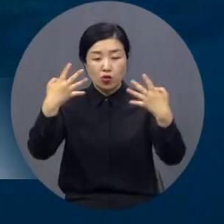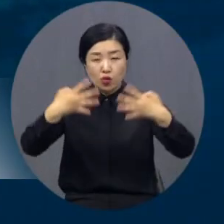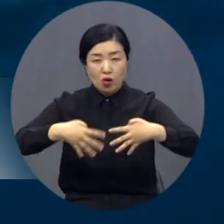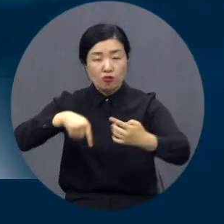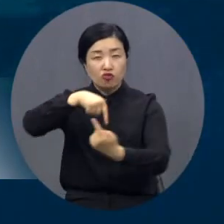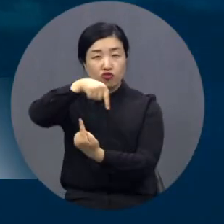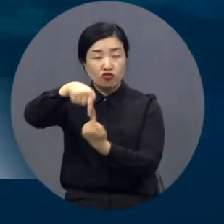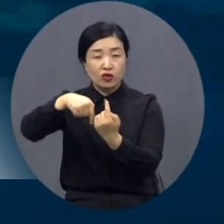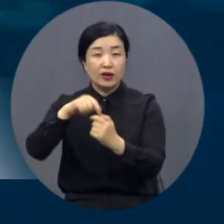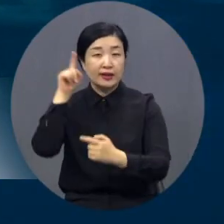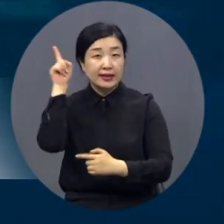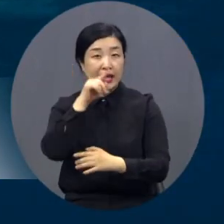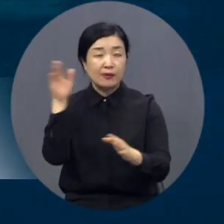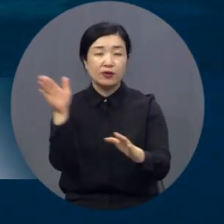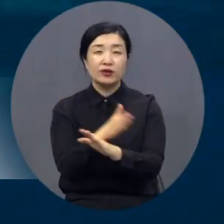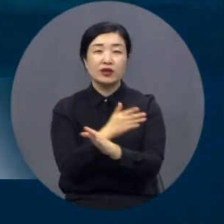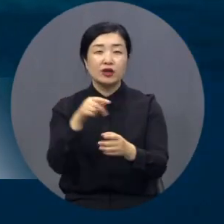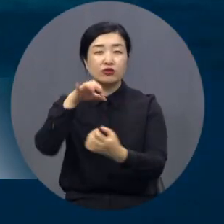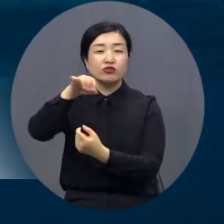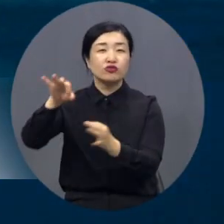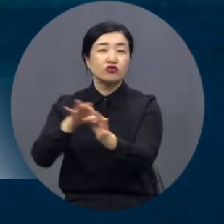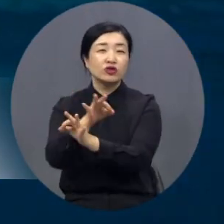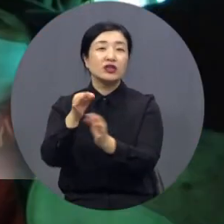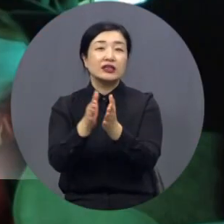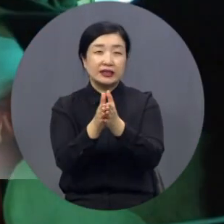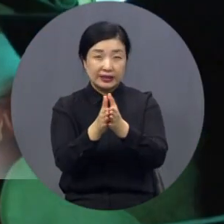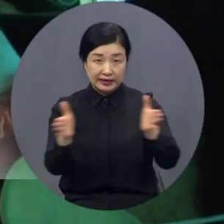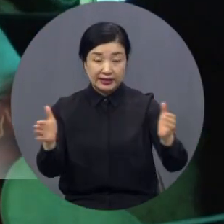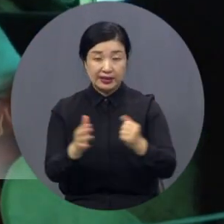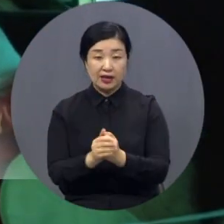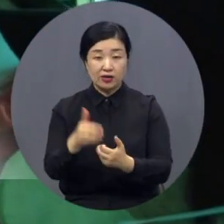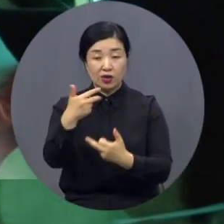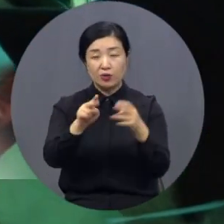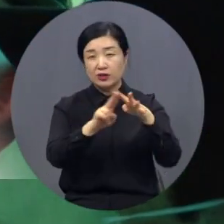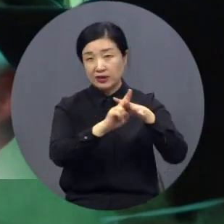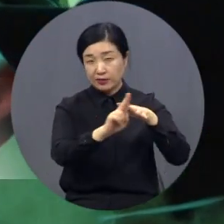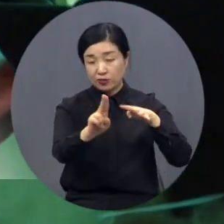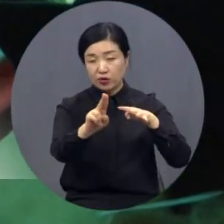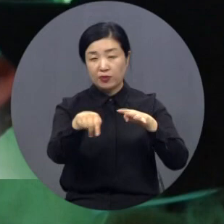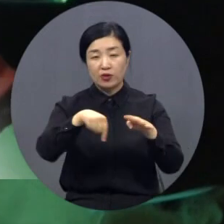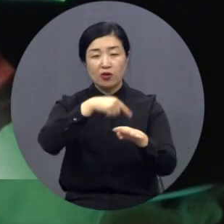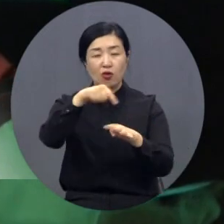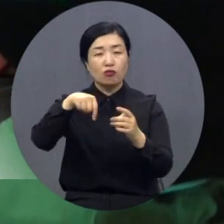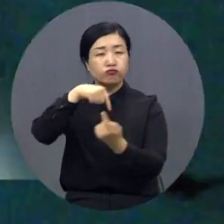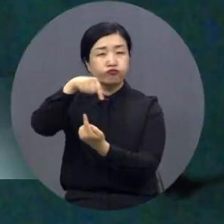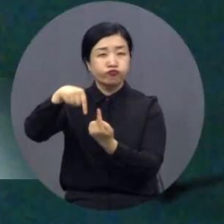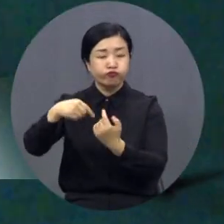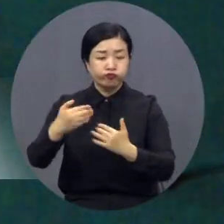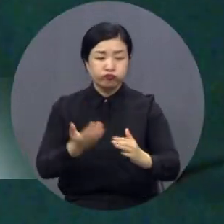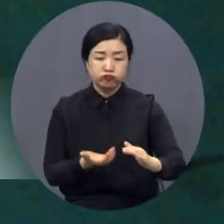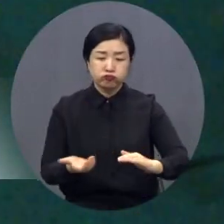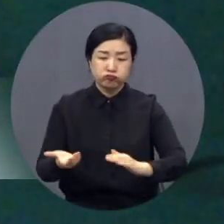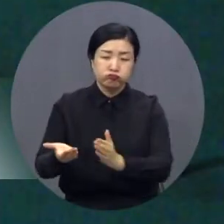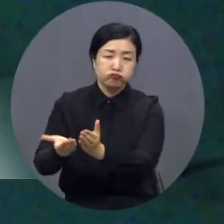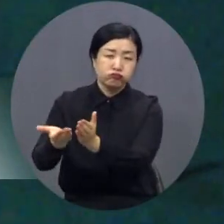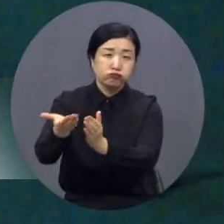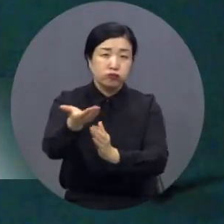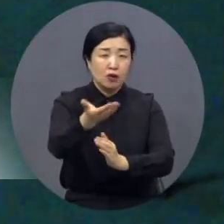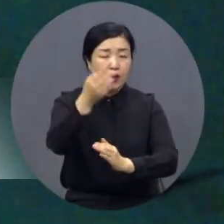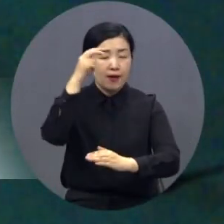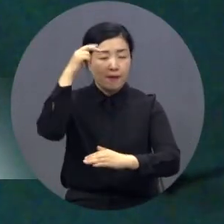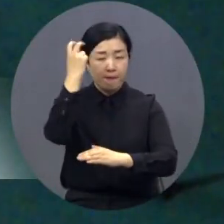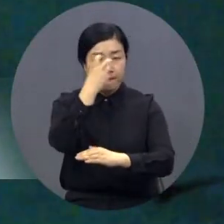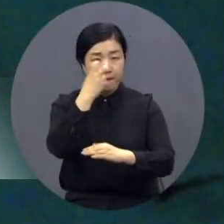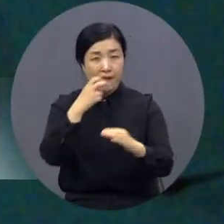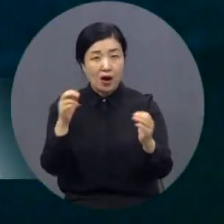받고 내일부터 운항을 제기한다고 밝혔습니다 소기포 잠수함은 이에 따라 운항 항로를 변경하고 관련